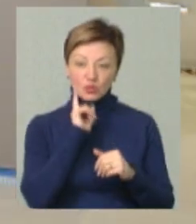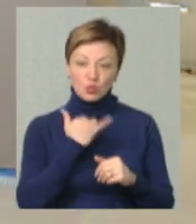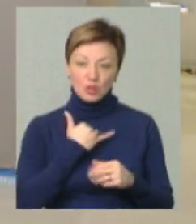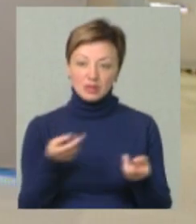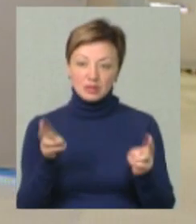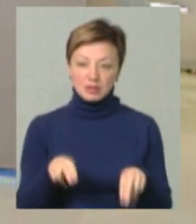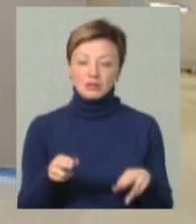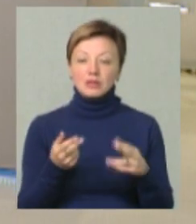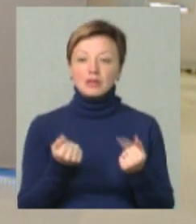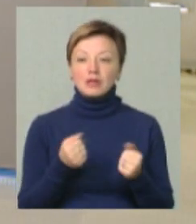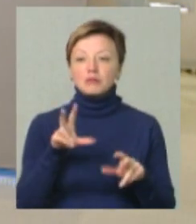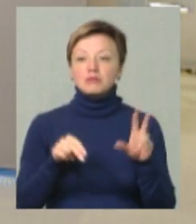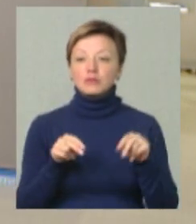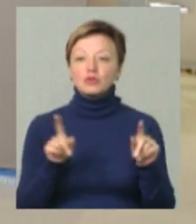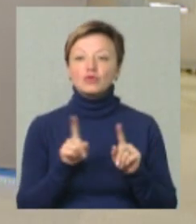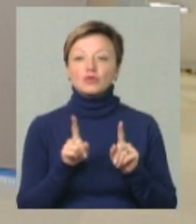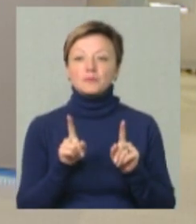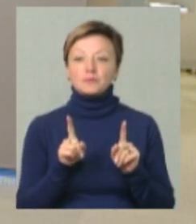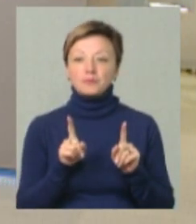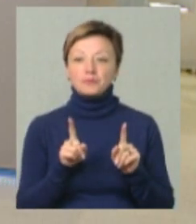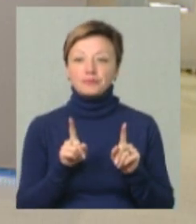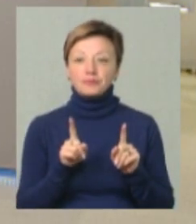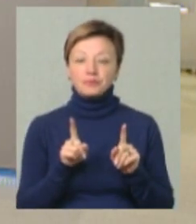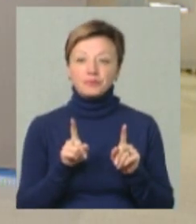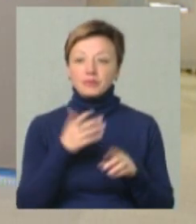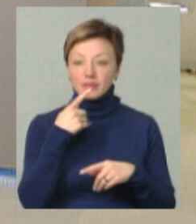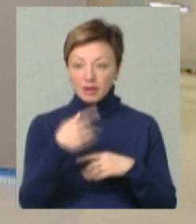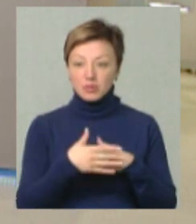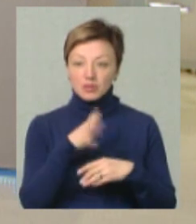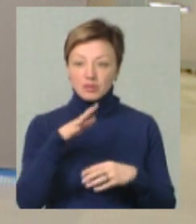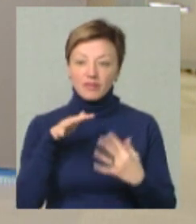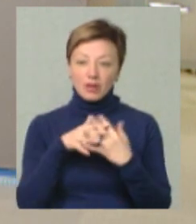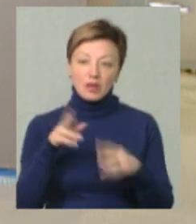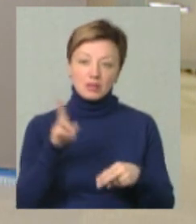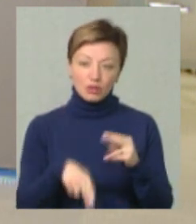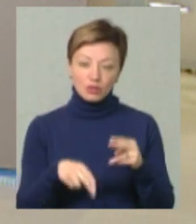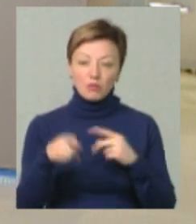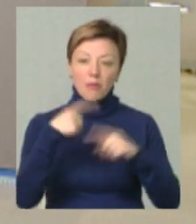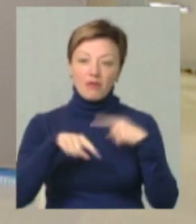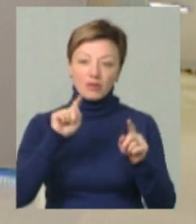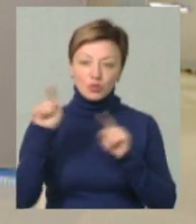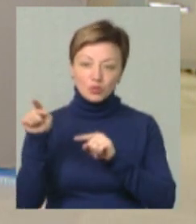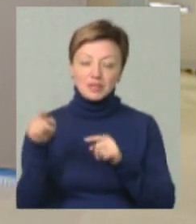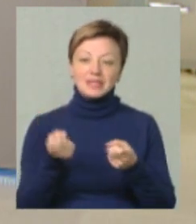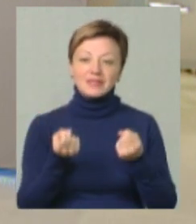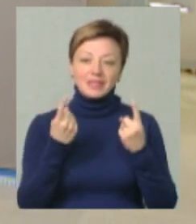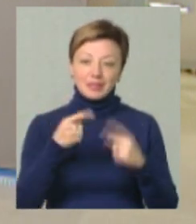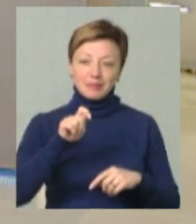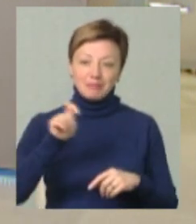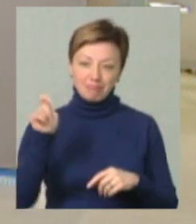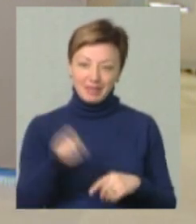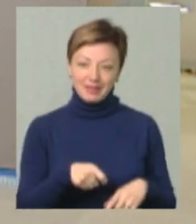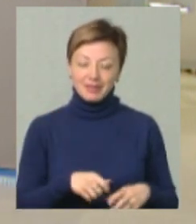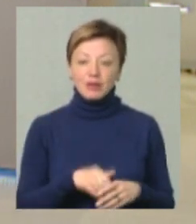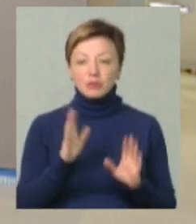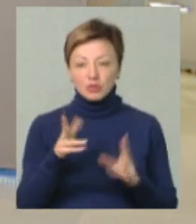у нас. Ну, будемо сподіватися, що все-таки в найближчий час війна закінчиться, і вони повернуться туди, звідки вони приїхали.